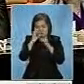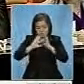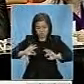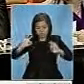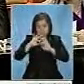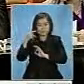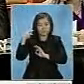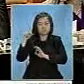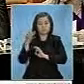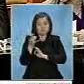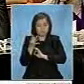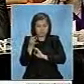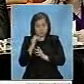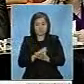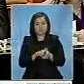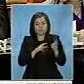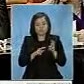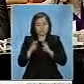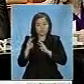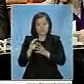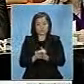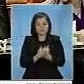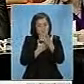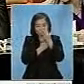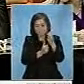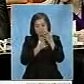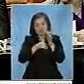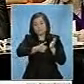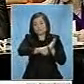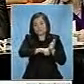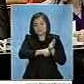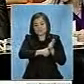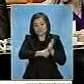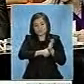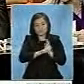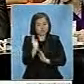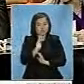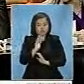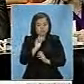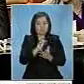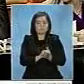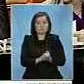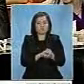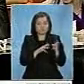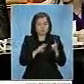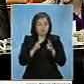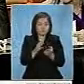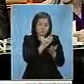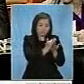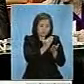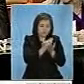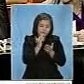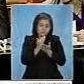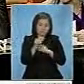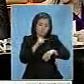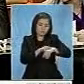รแล้วก็ไม่ได้มีความตั้งใจที่จะแกล้งมองข้ามว่าหนี้ที่เกิดขึ้นไม่ต้องคำนวณว่าจะถูกชำระคืนในกี่ปีก็ได้